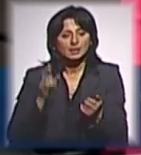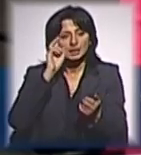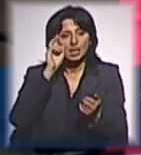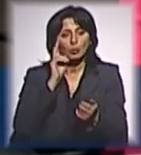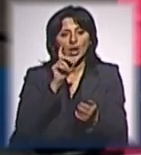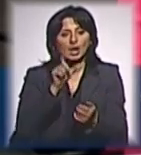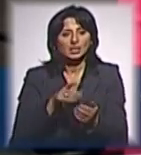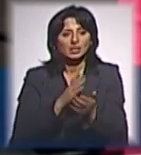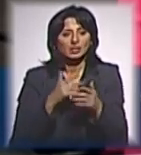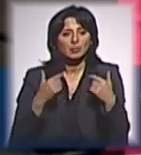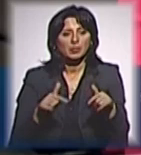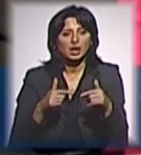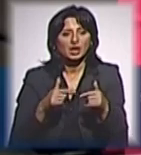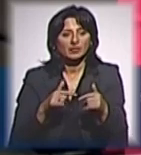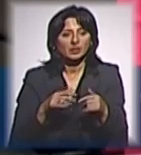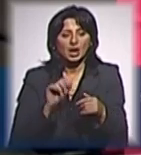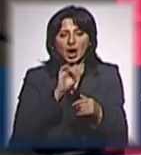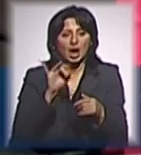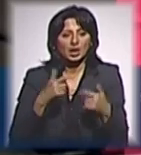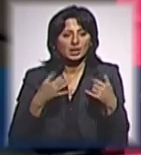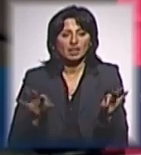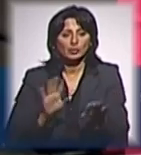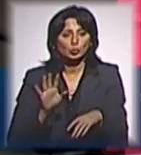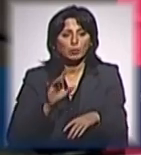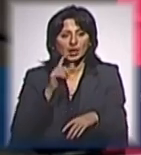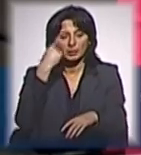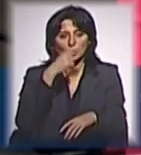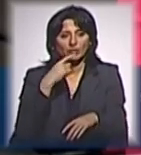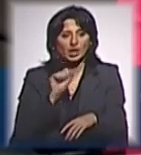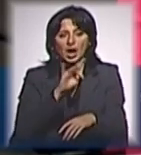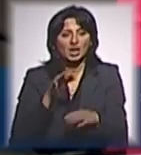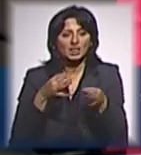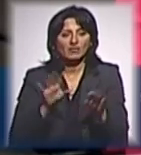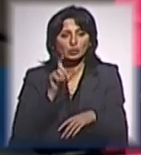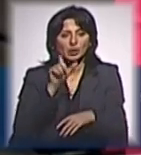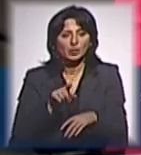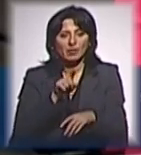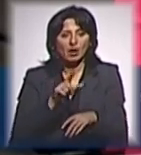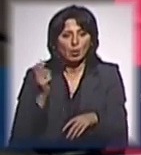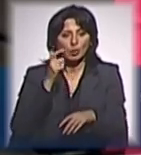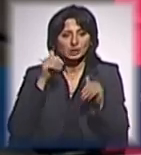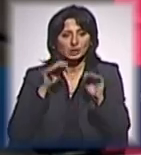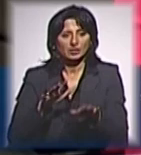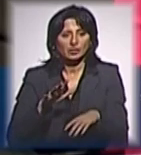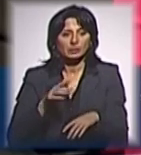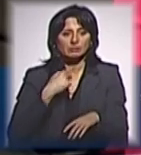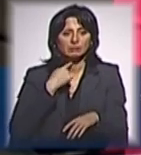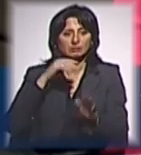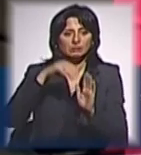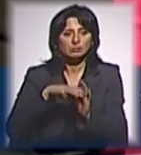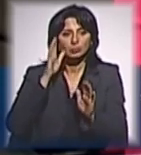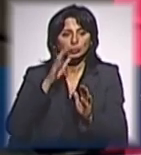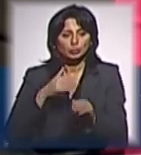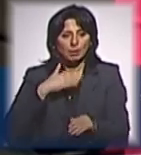სახელისუფლებო კანდიდატი არის პრაქტიკულად არათავისუფალი პიროვნება, არათავისუფალი ადამიანი, იმიტომ რომ მას არ გადაუწყვეტია რომ ყოფილიყო და კენჭი ეყარა